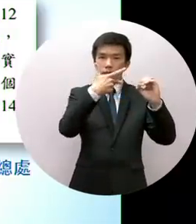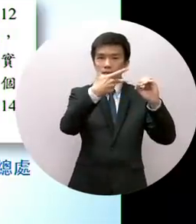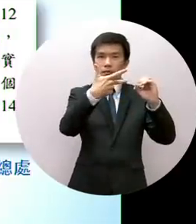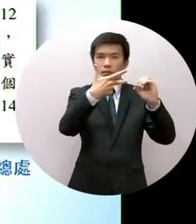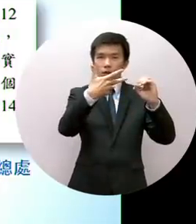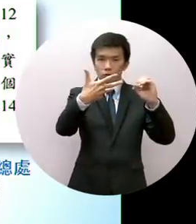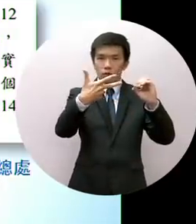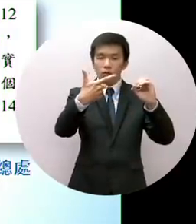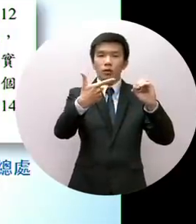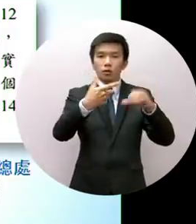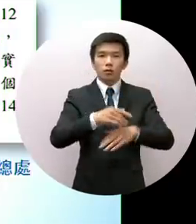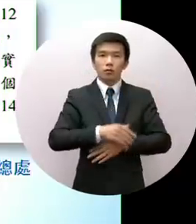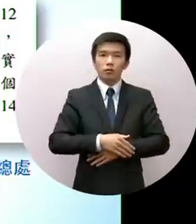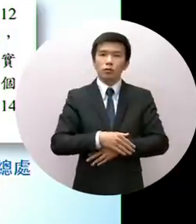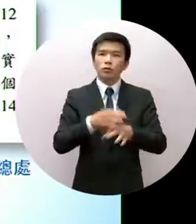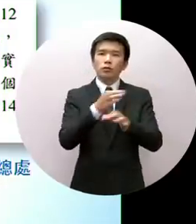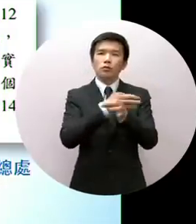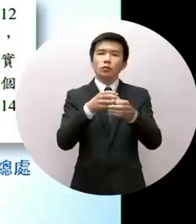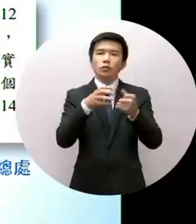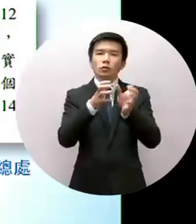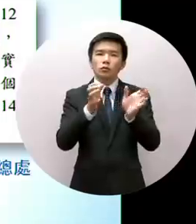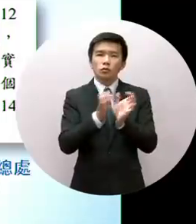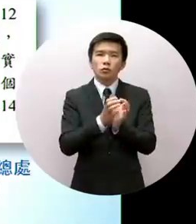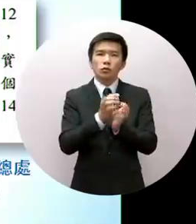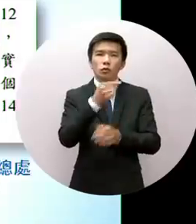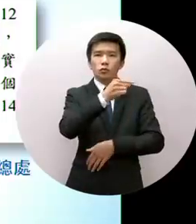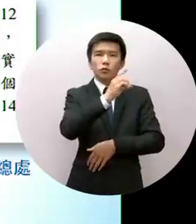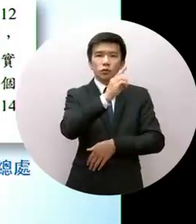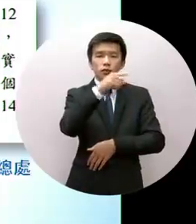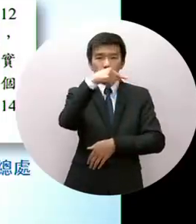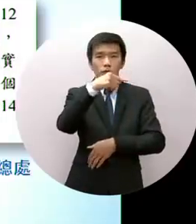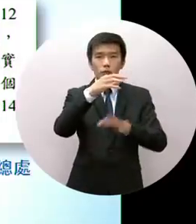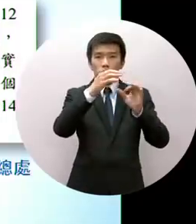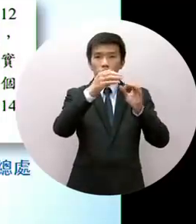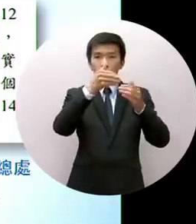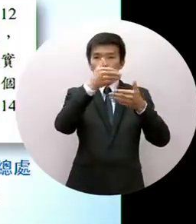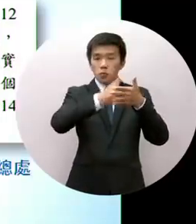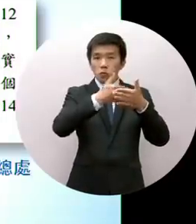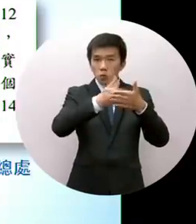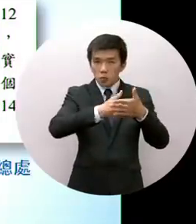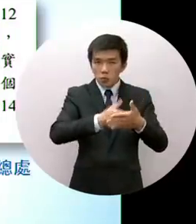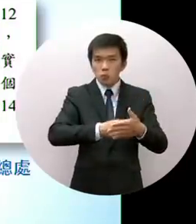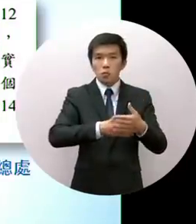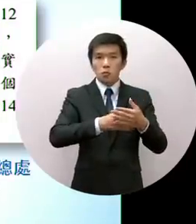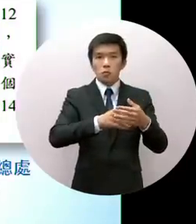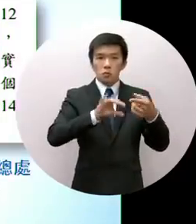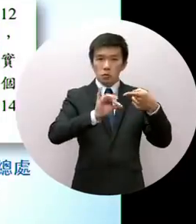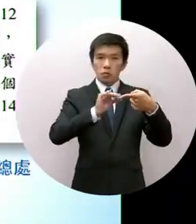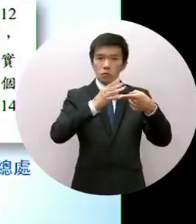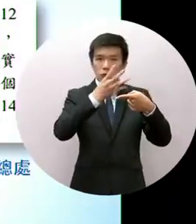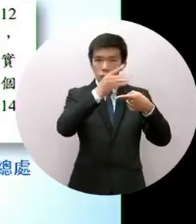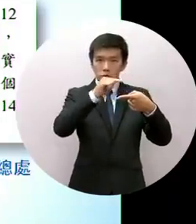经济的 GDP 的下降是4点多，哎，